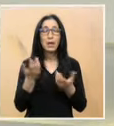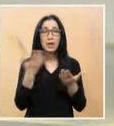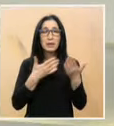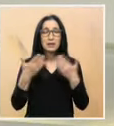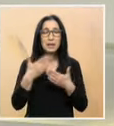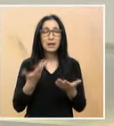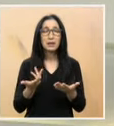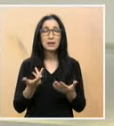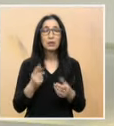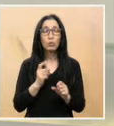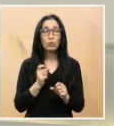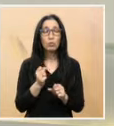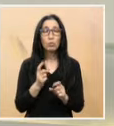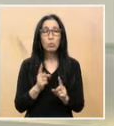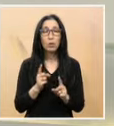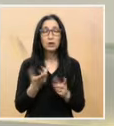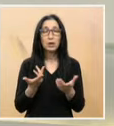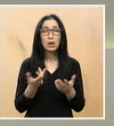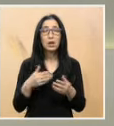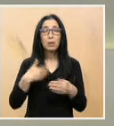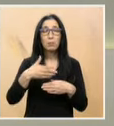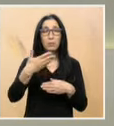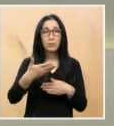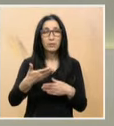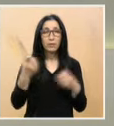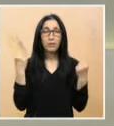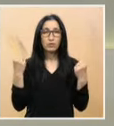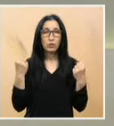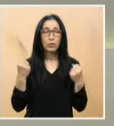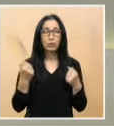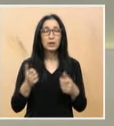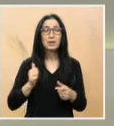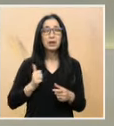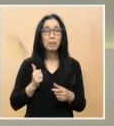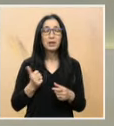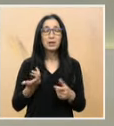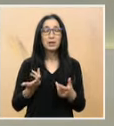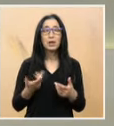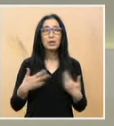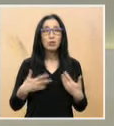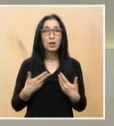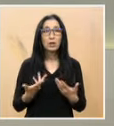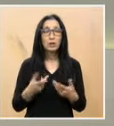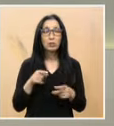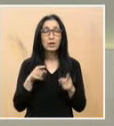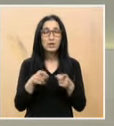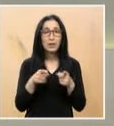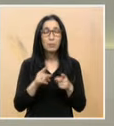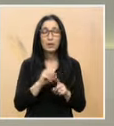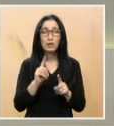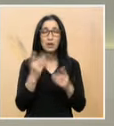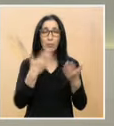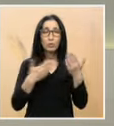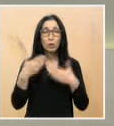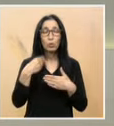да им помогнат да се реализират в живота. На всички мои колеги пожелавам да запазят дразновението си, да се стремят не само